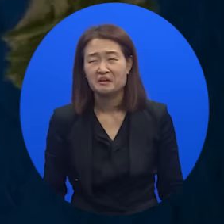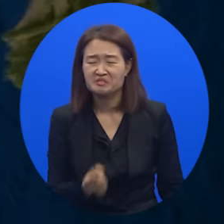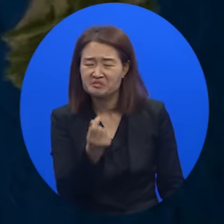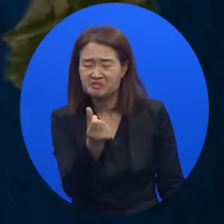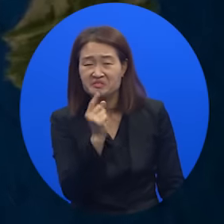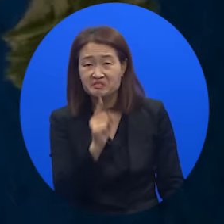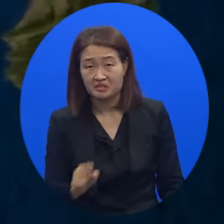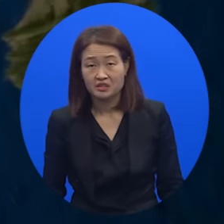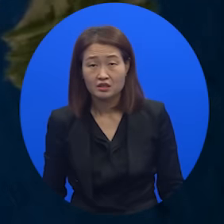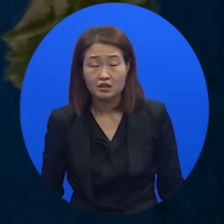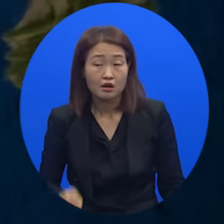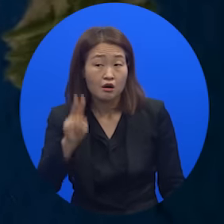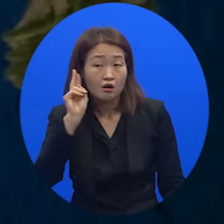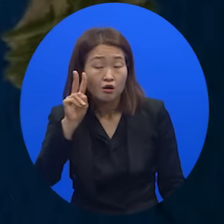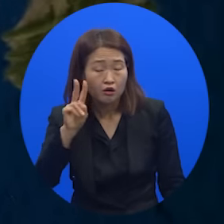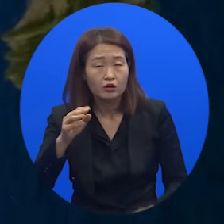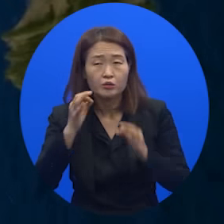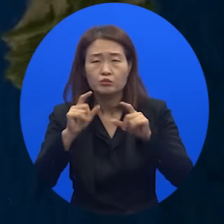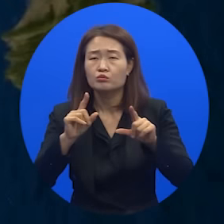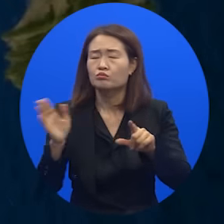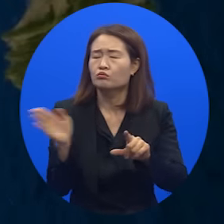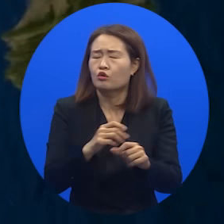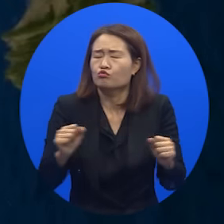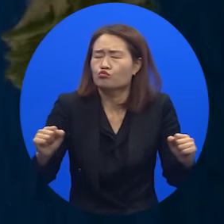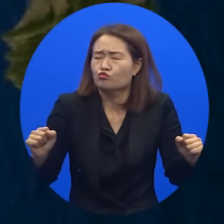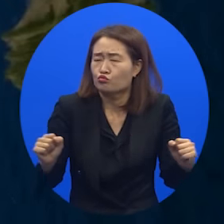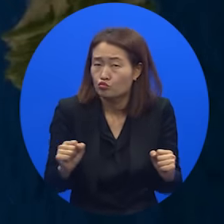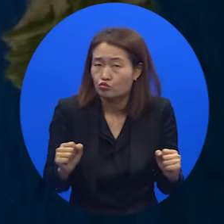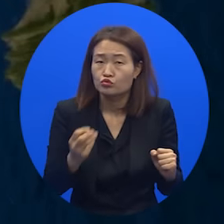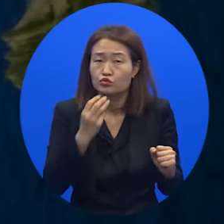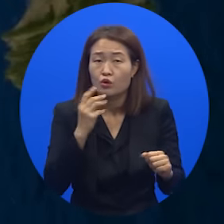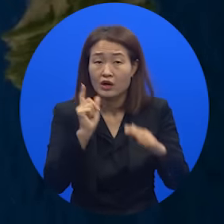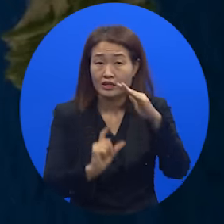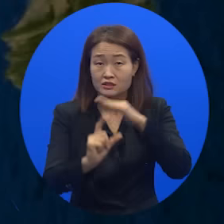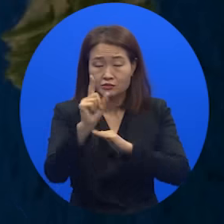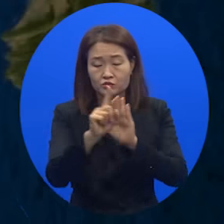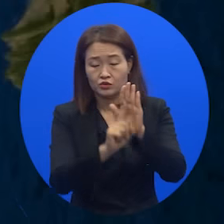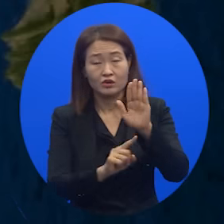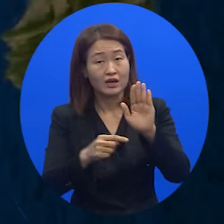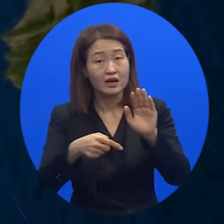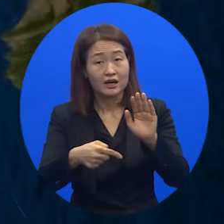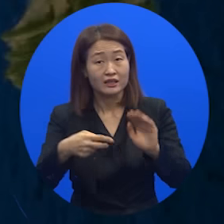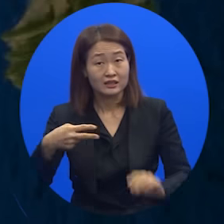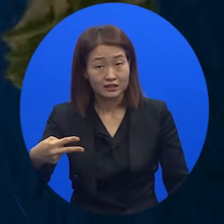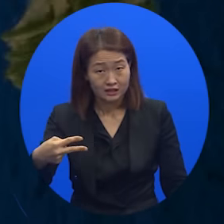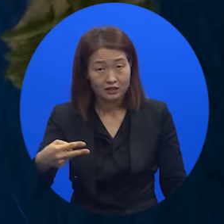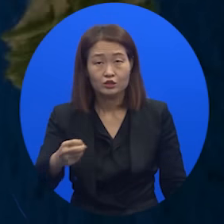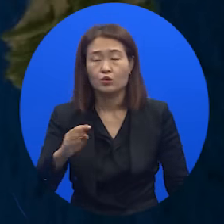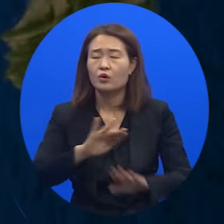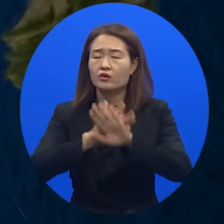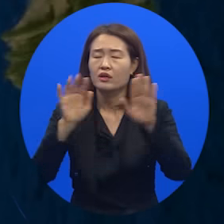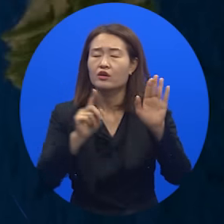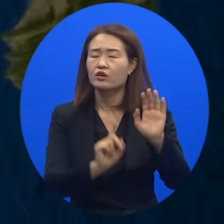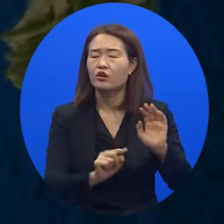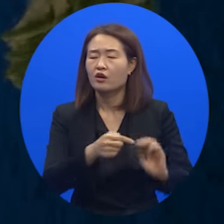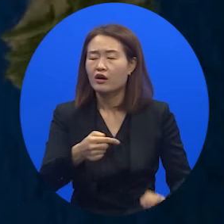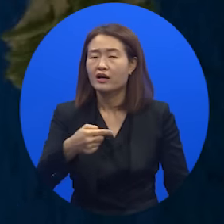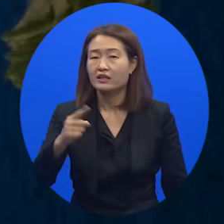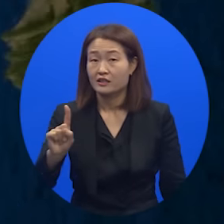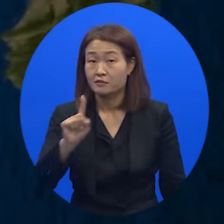적겠습니다 모레 금요일부터는 다시 날이 추워집니다 서울의 아침 기온 영하 2도 낮기온 영하